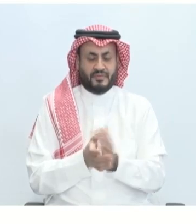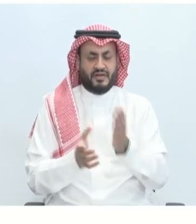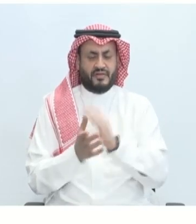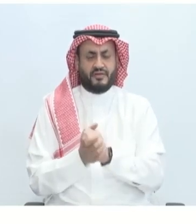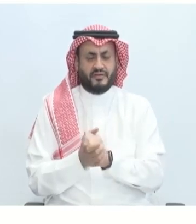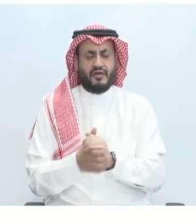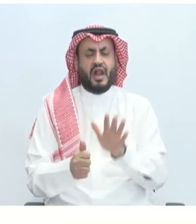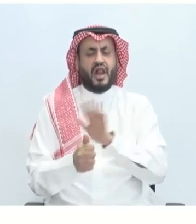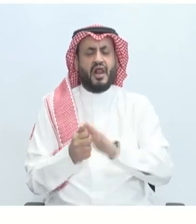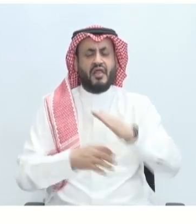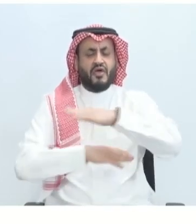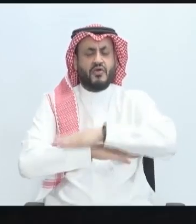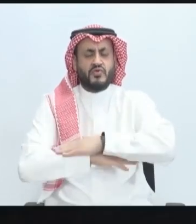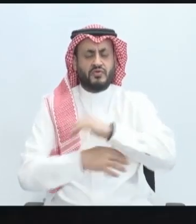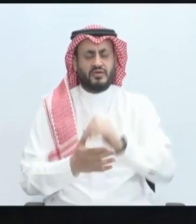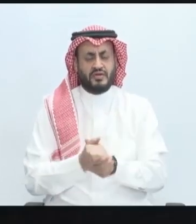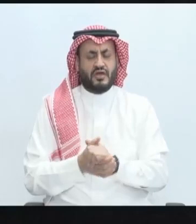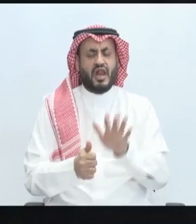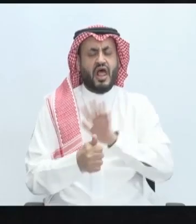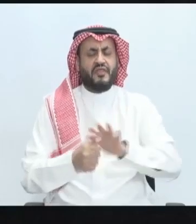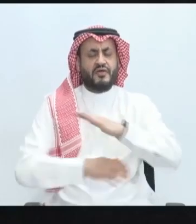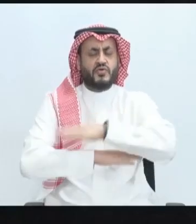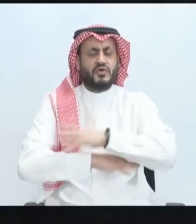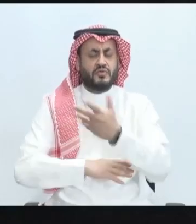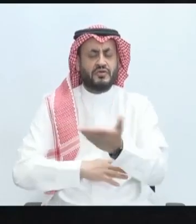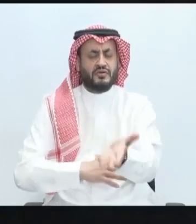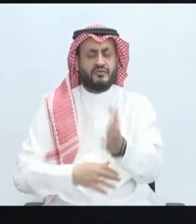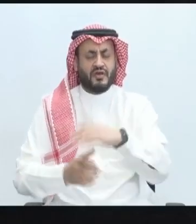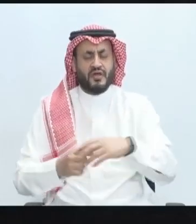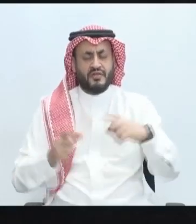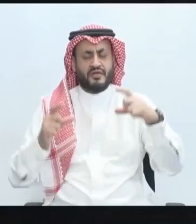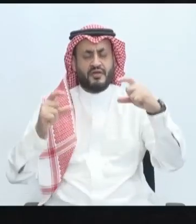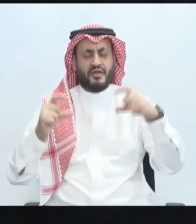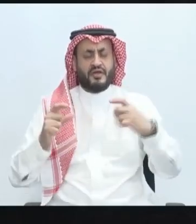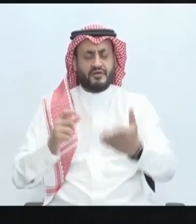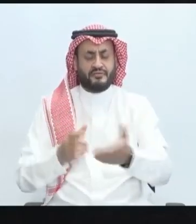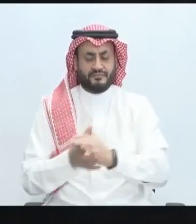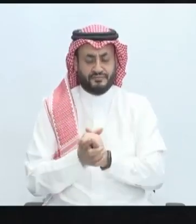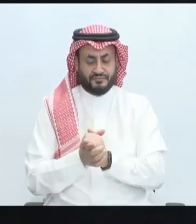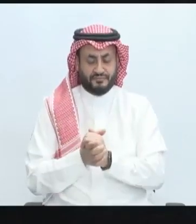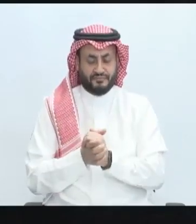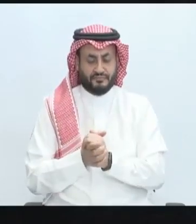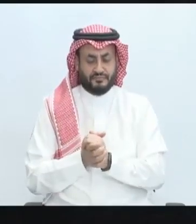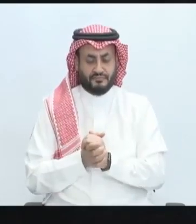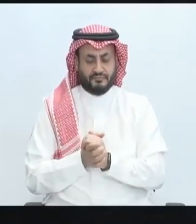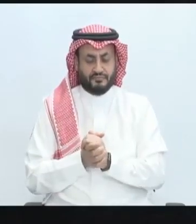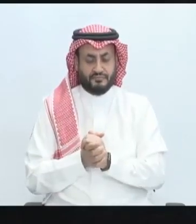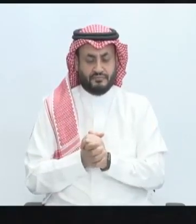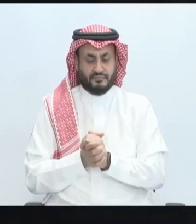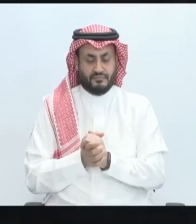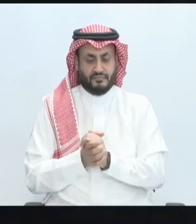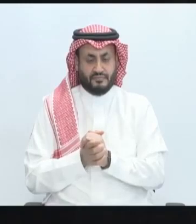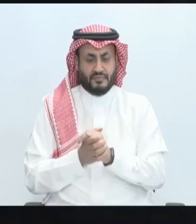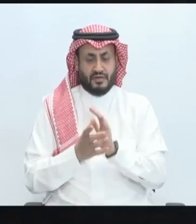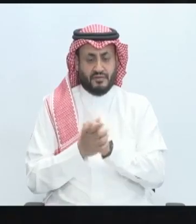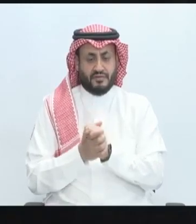الاثار السلوكيه دائما ما نكرر من الامور المميزه في ديننا الاسلامي انه يجمع بين